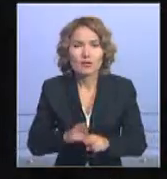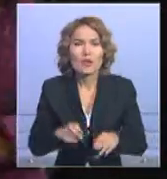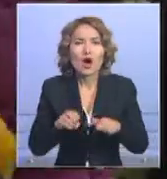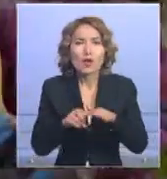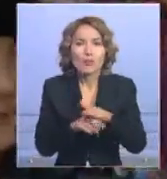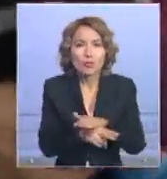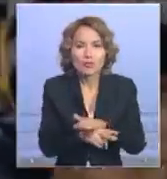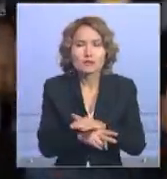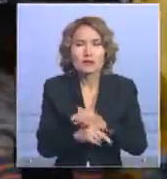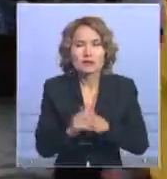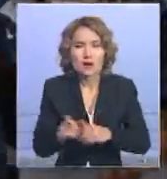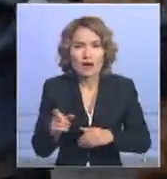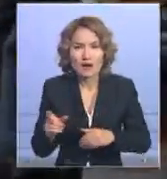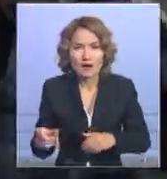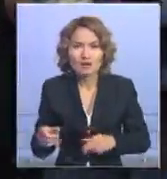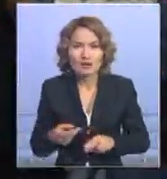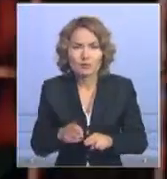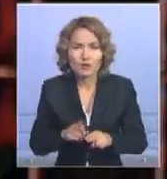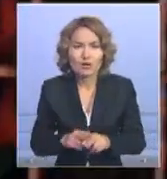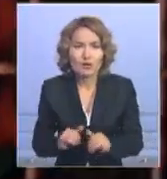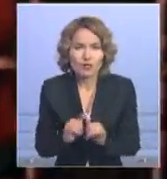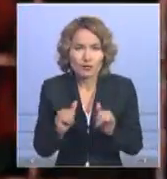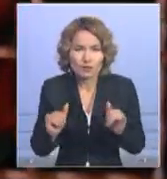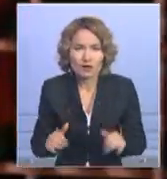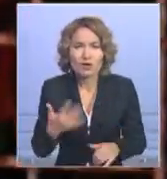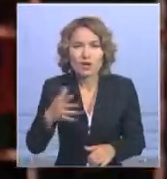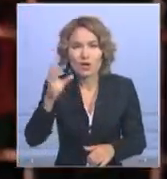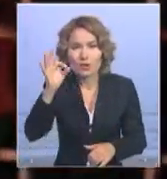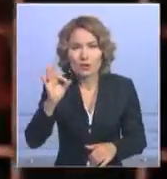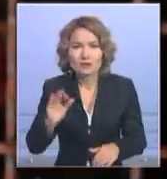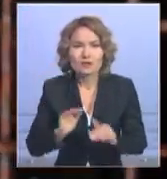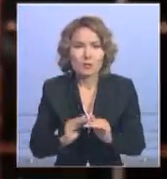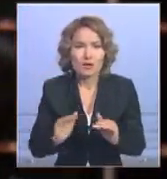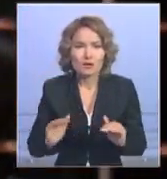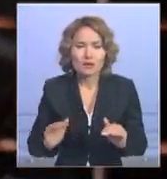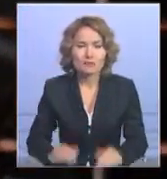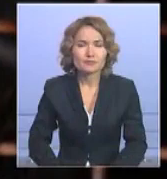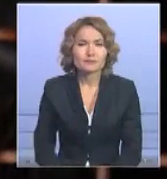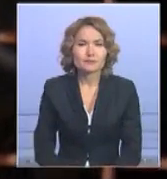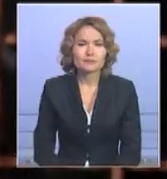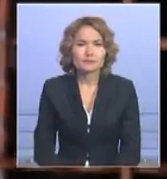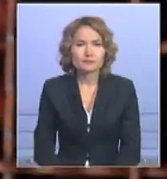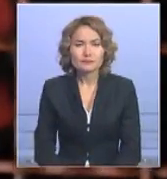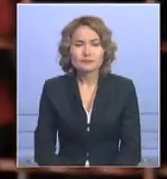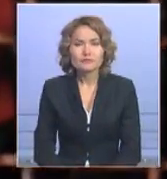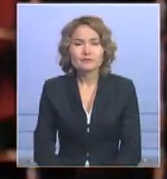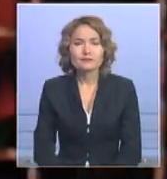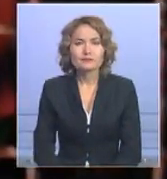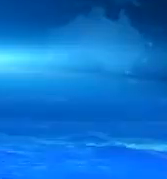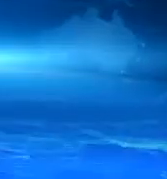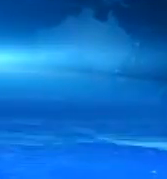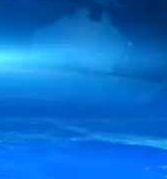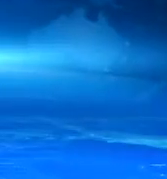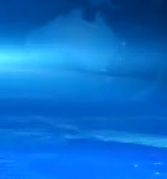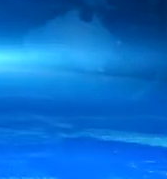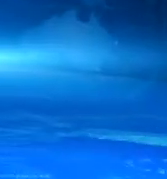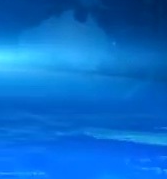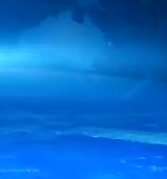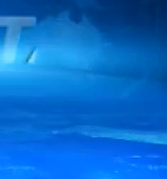жуығы жауырыны қатпаған жеткіншектер. Талғат Бегабдығожаев, Әсет Толыбаев, Хабар 24.